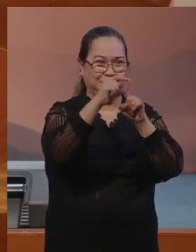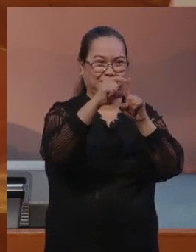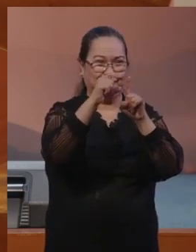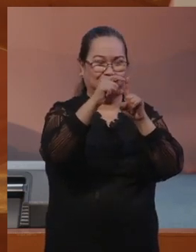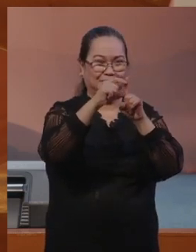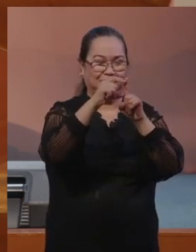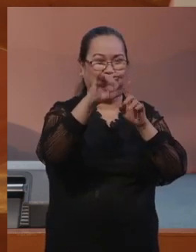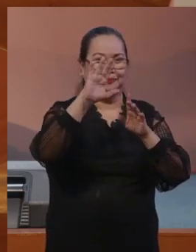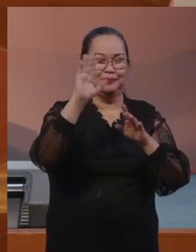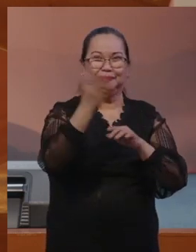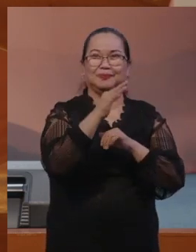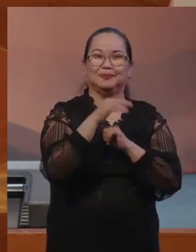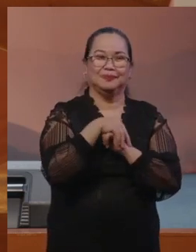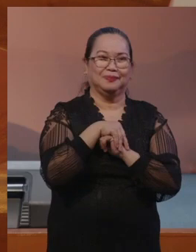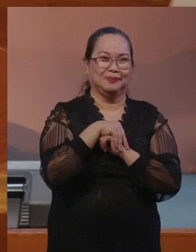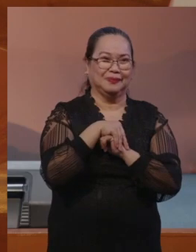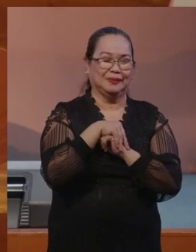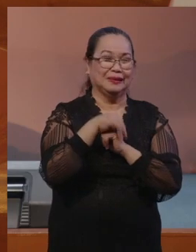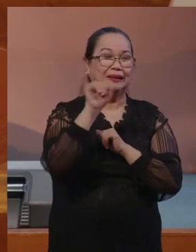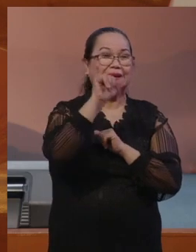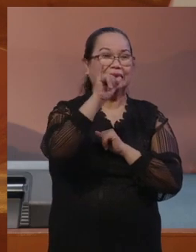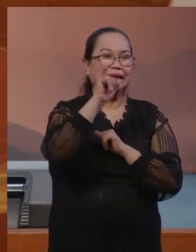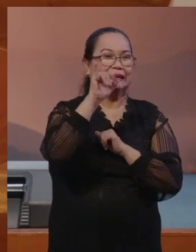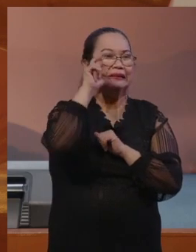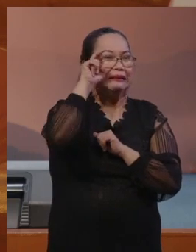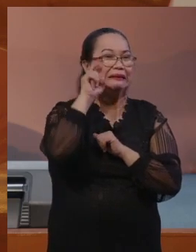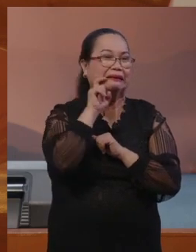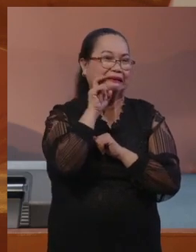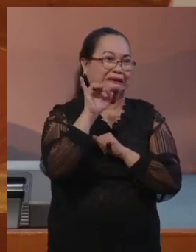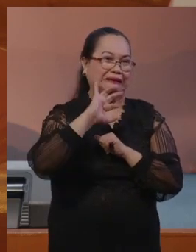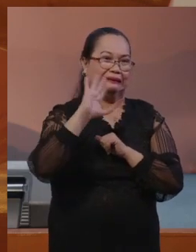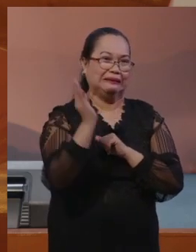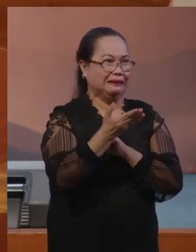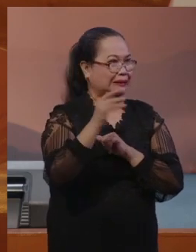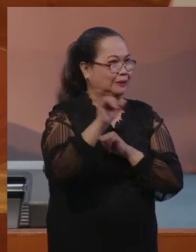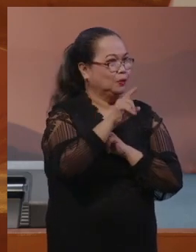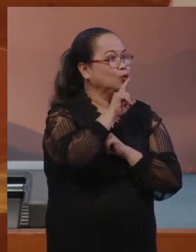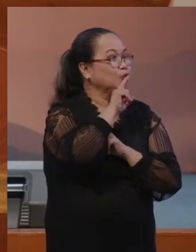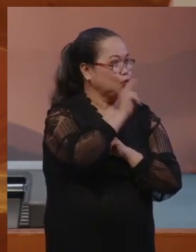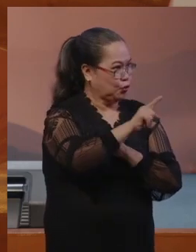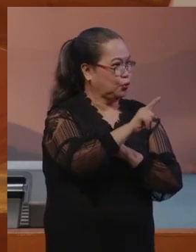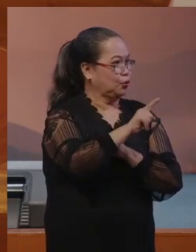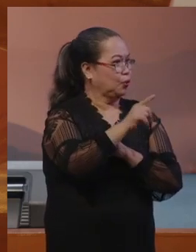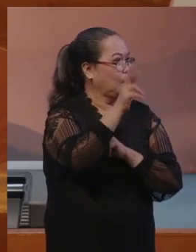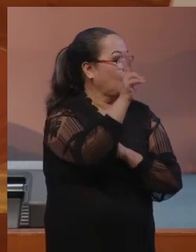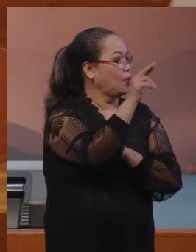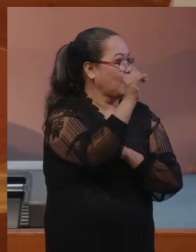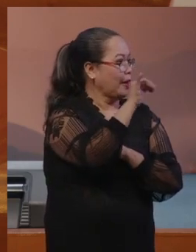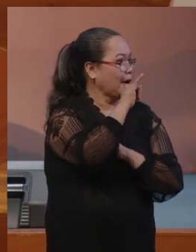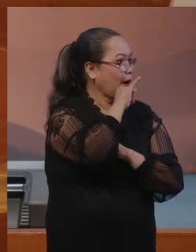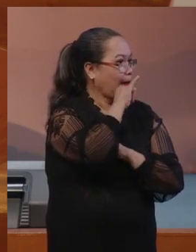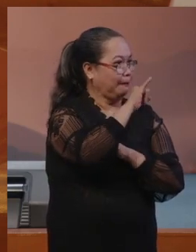Pornein, as in porno. No? Ibig sabihin talagang prostitute siya. Tas ang lahat ng banggit sa kanya sa